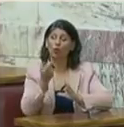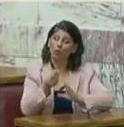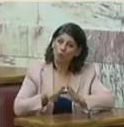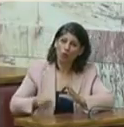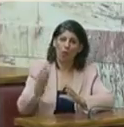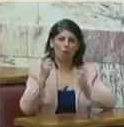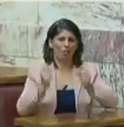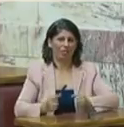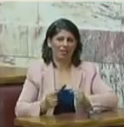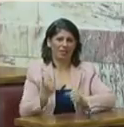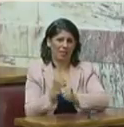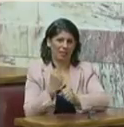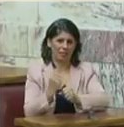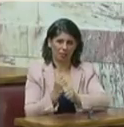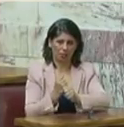θέσεις εργασίας.